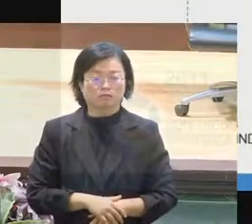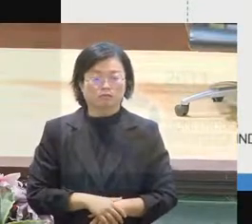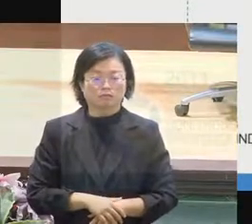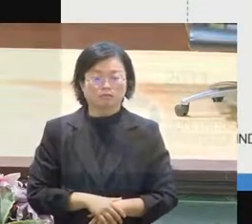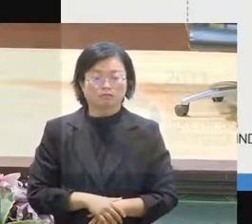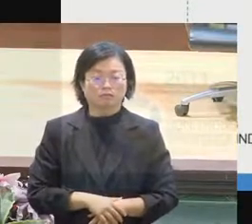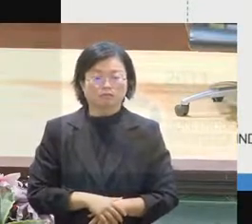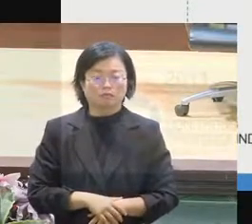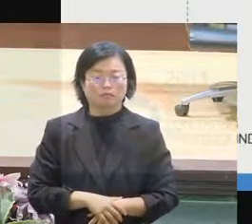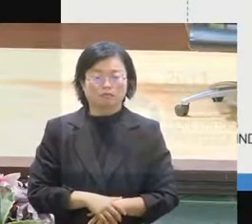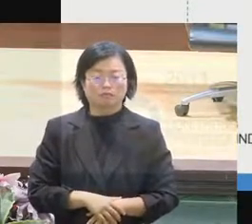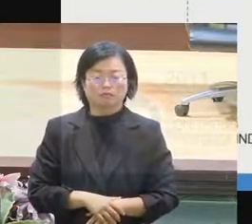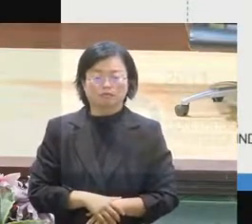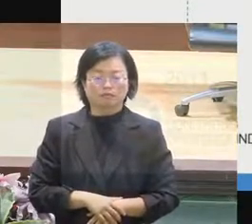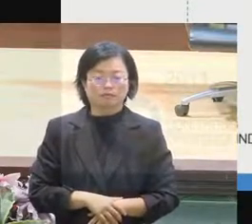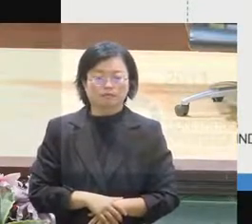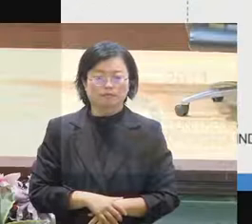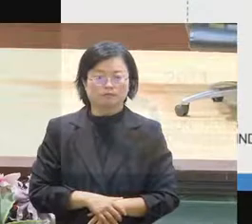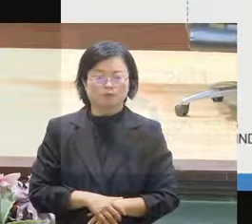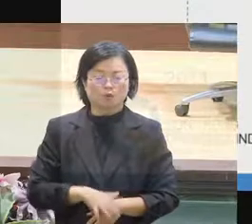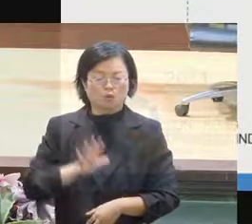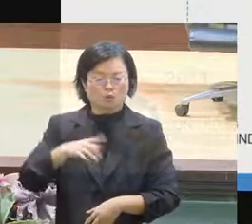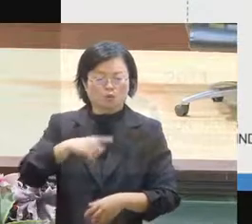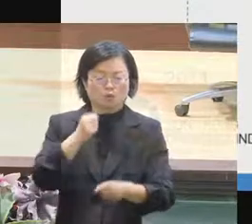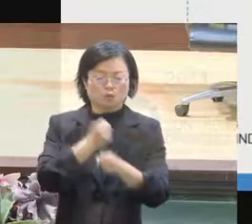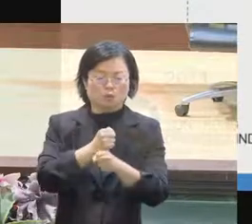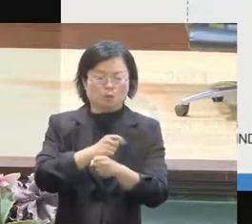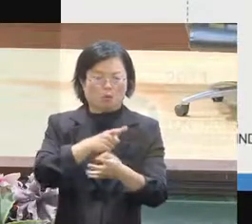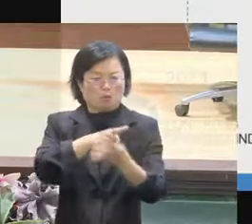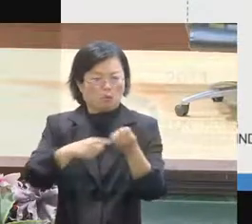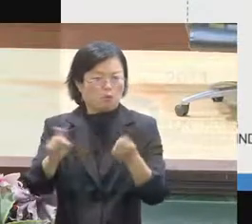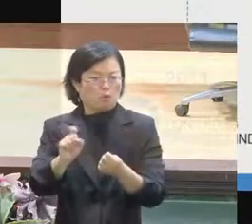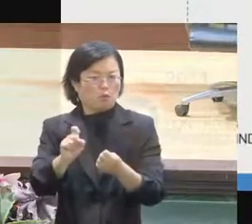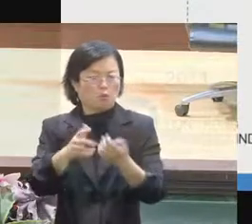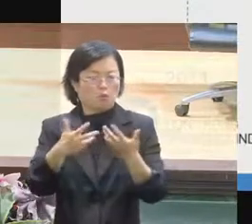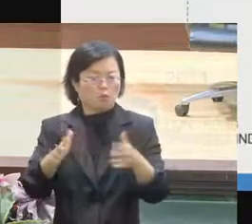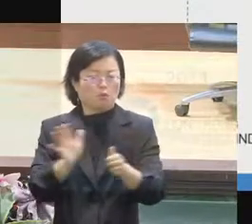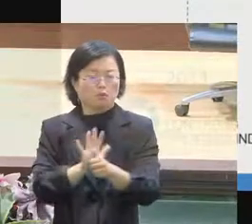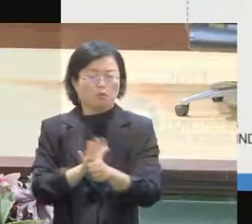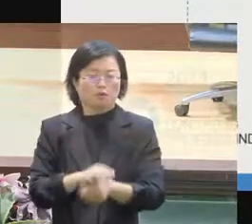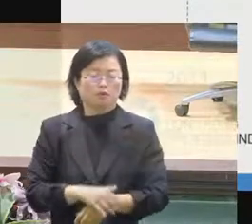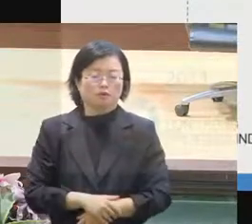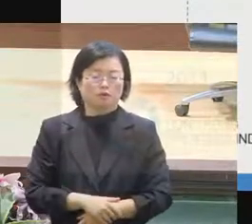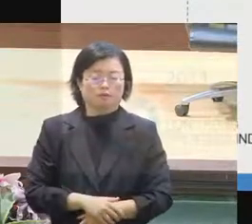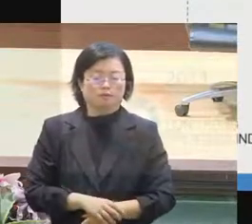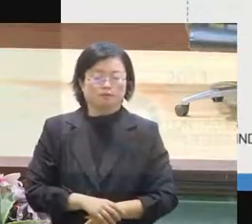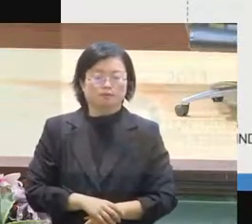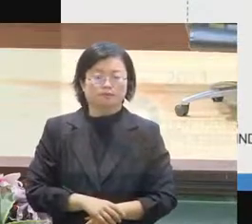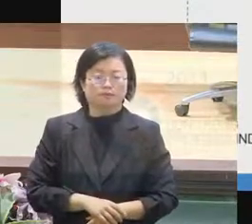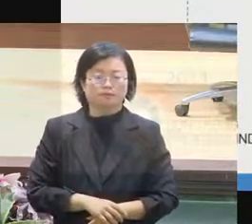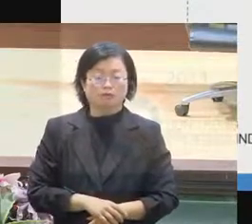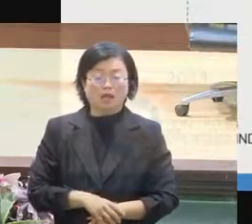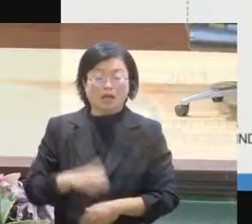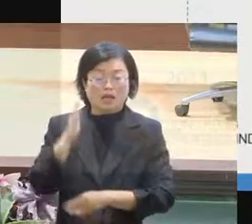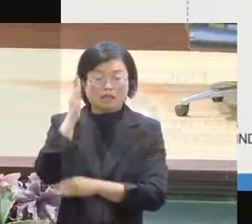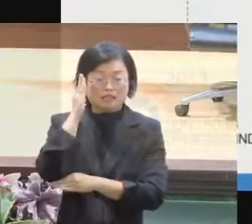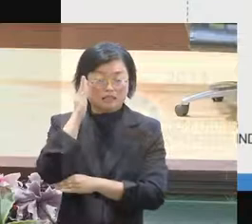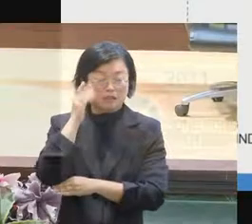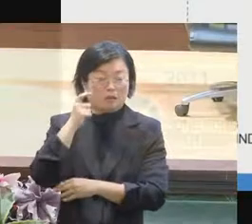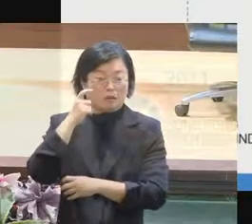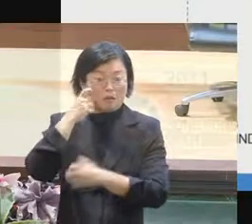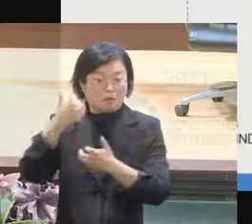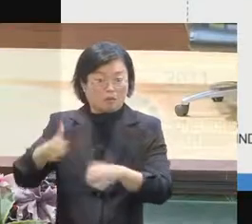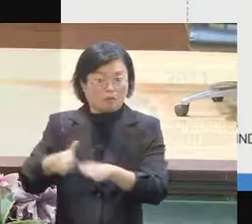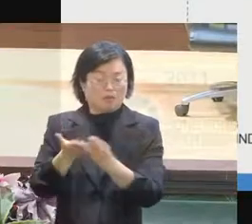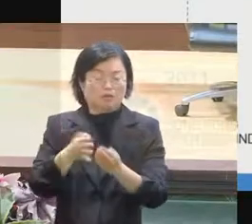行了一些革新。那实际上官方真正的开始重视这件事情呢，是从2017年的12